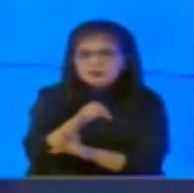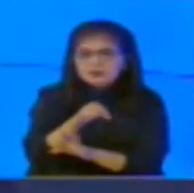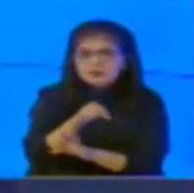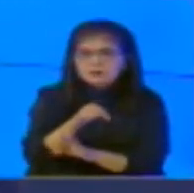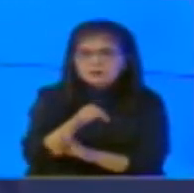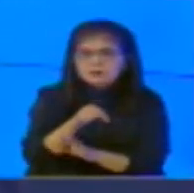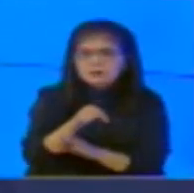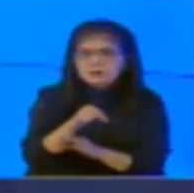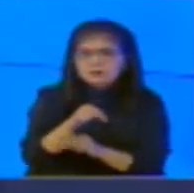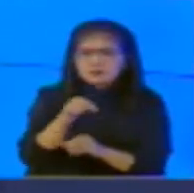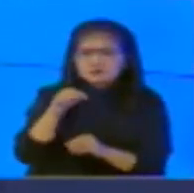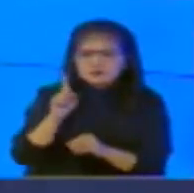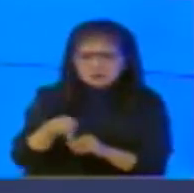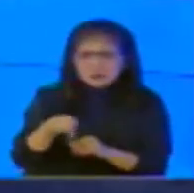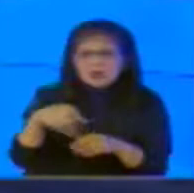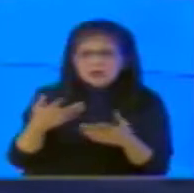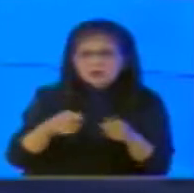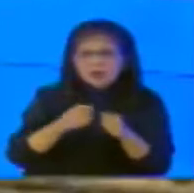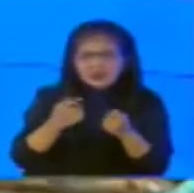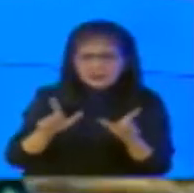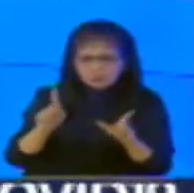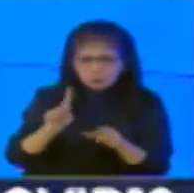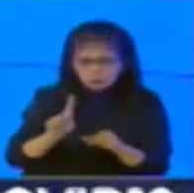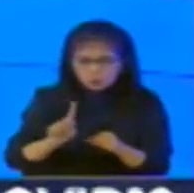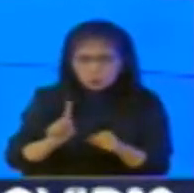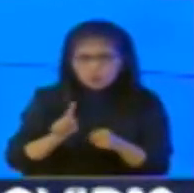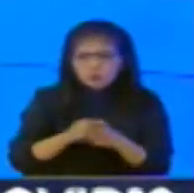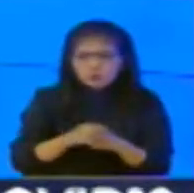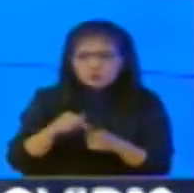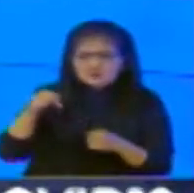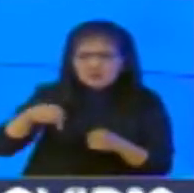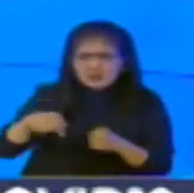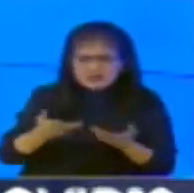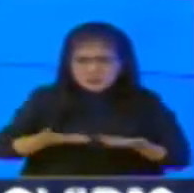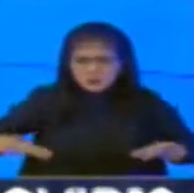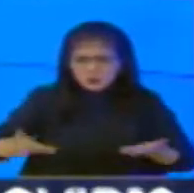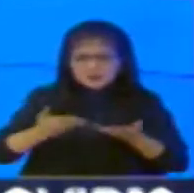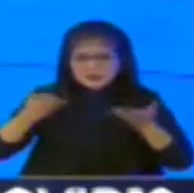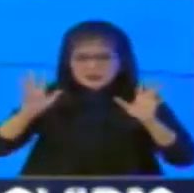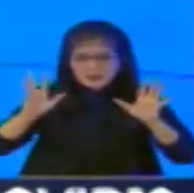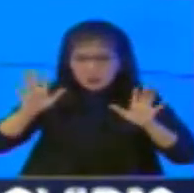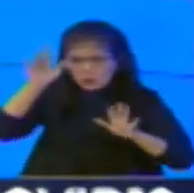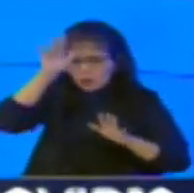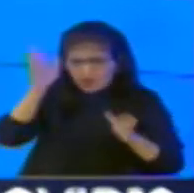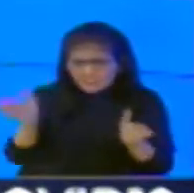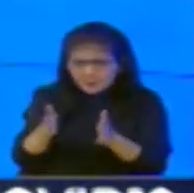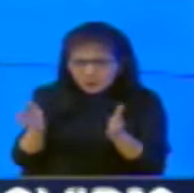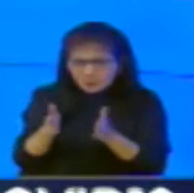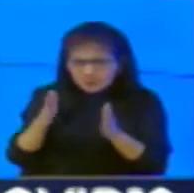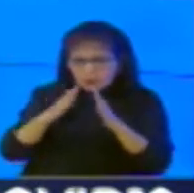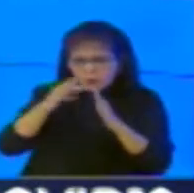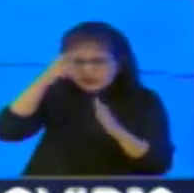1.250, itu cuti. Saat ini kondisi 9 siswa yang mendapat perawatan di RS Kramat Jati dan RS